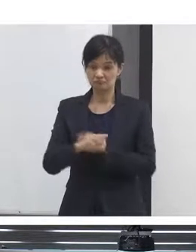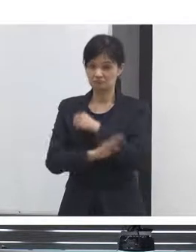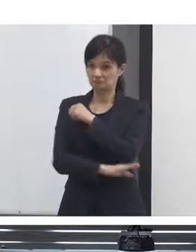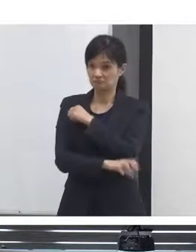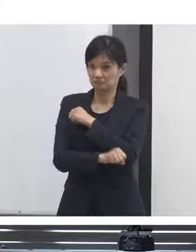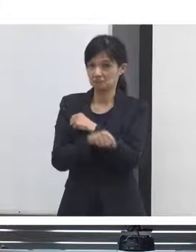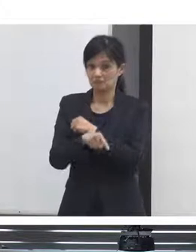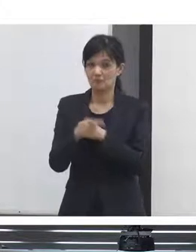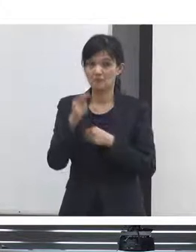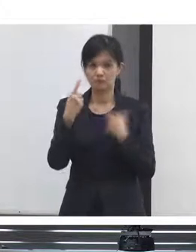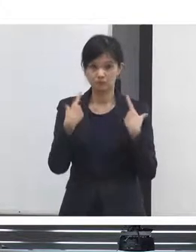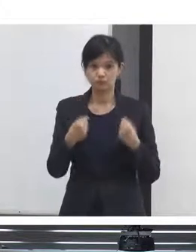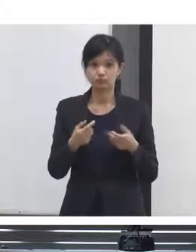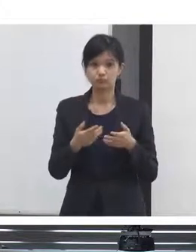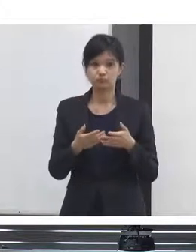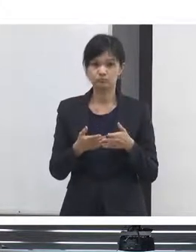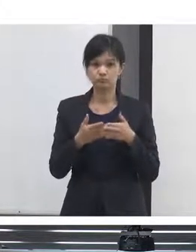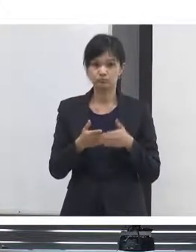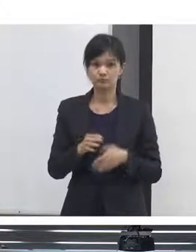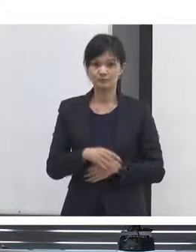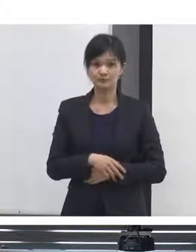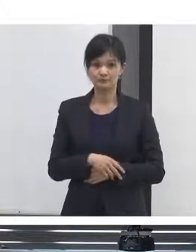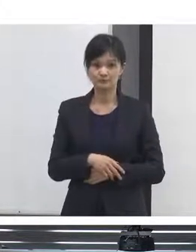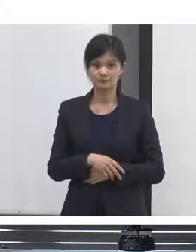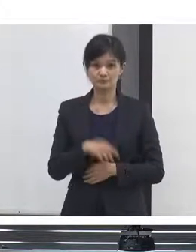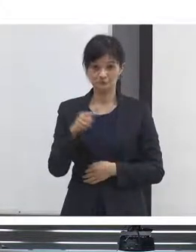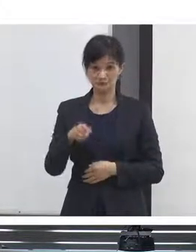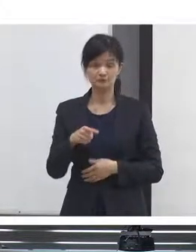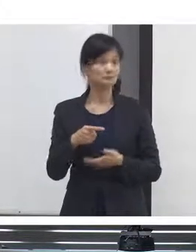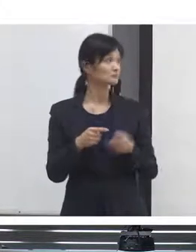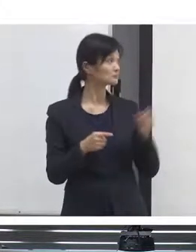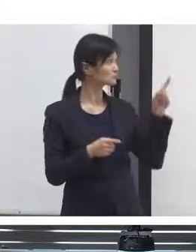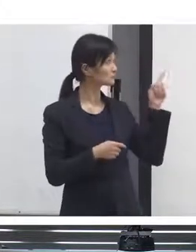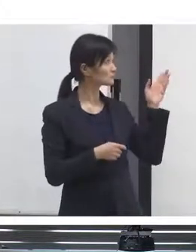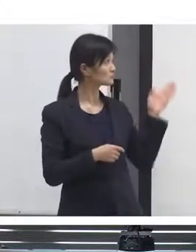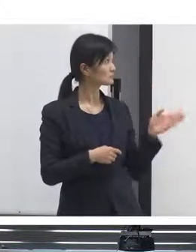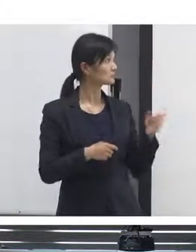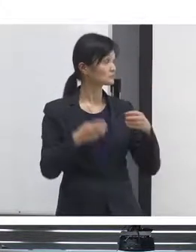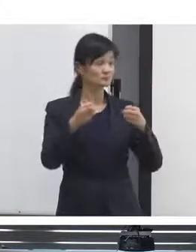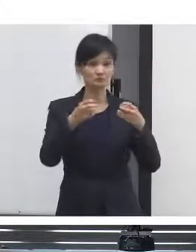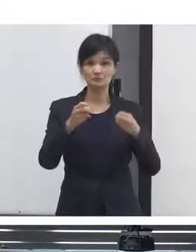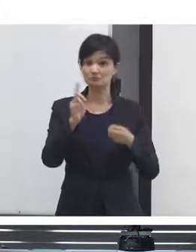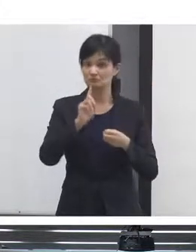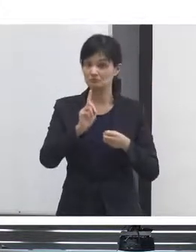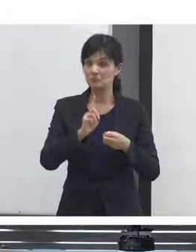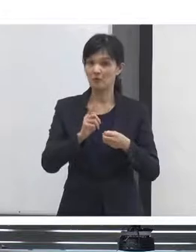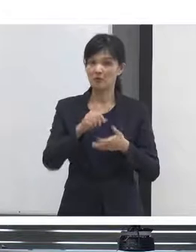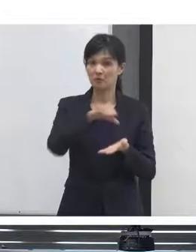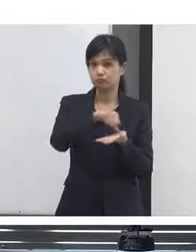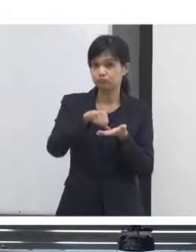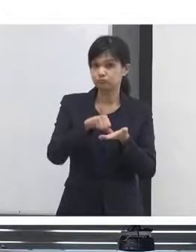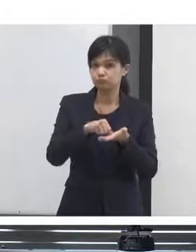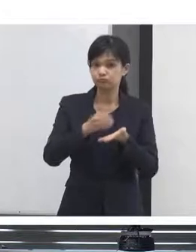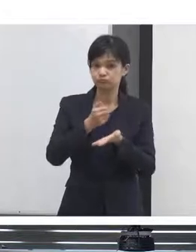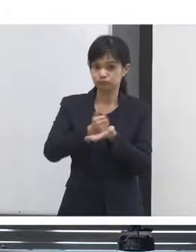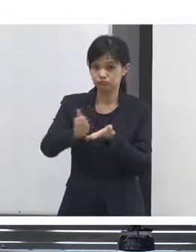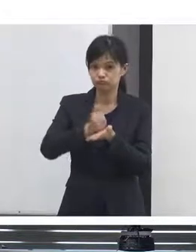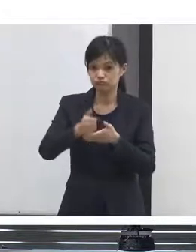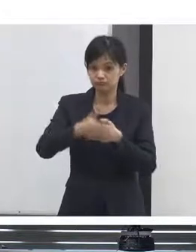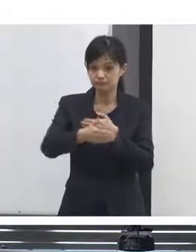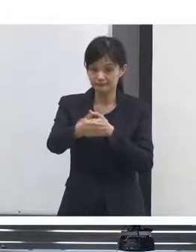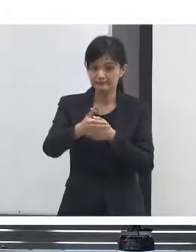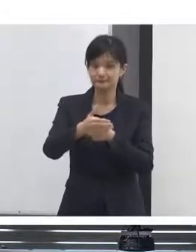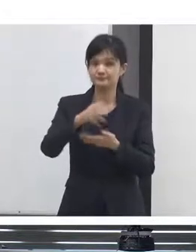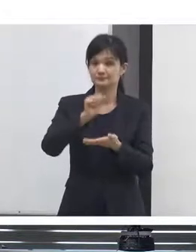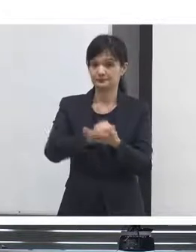因、啊、那这个 talk 里面的主角当然就是谈到这个产销履历。那产销履历在这个操作